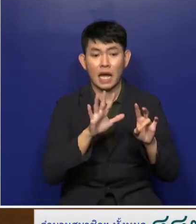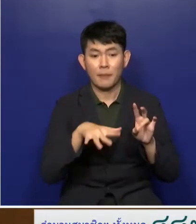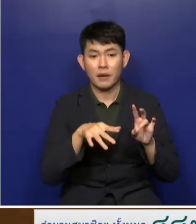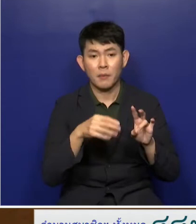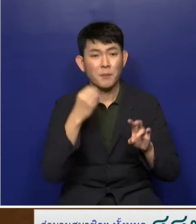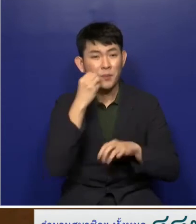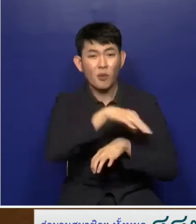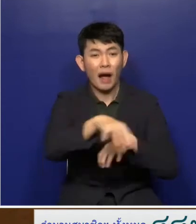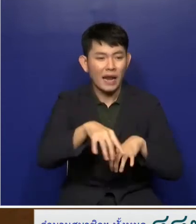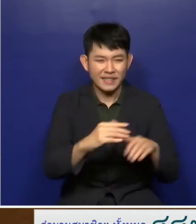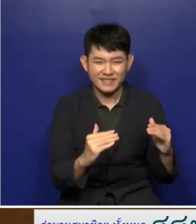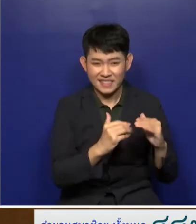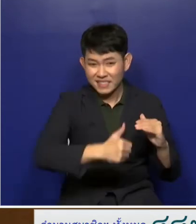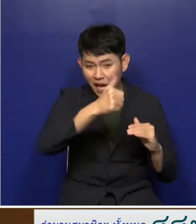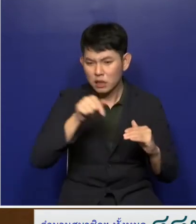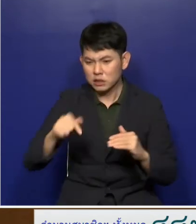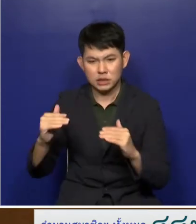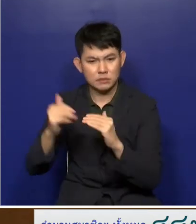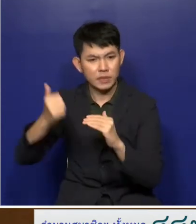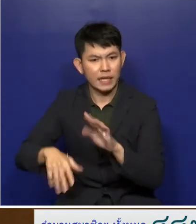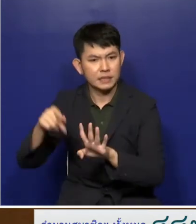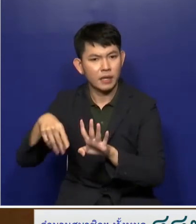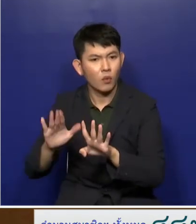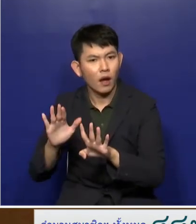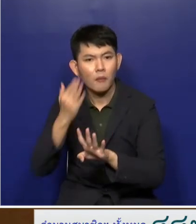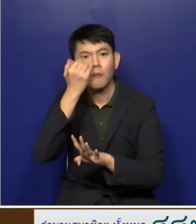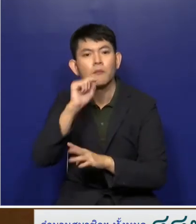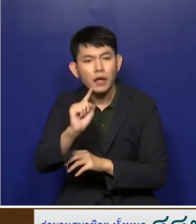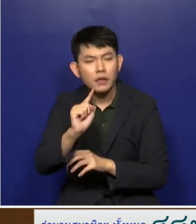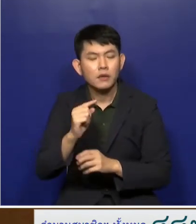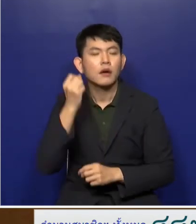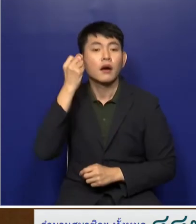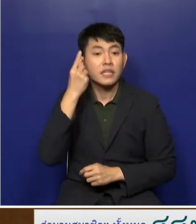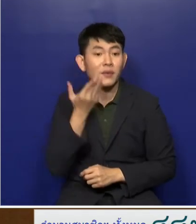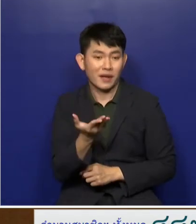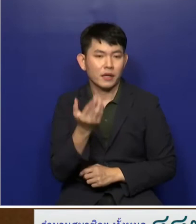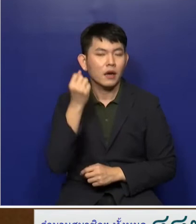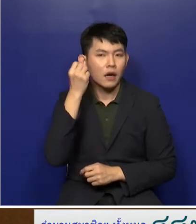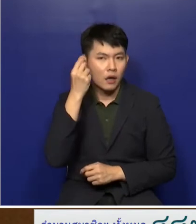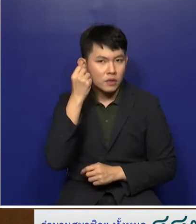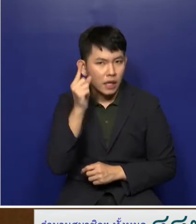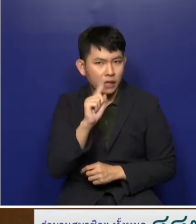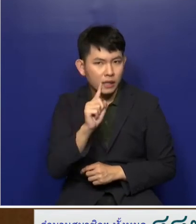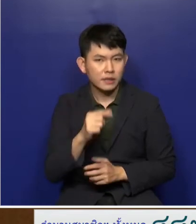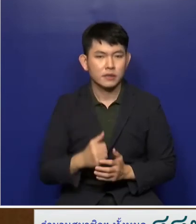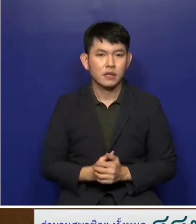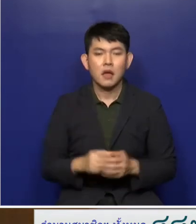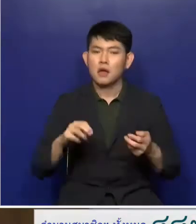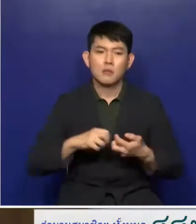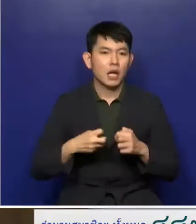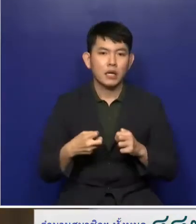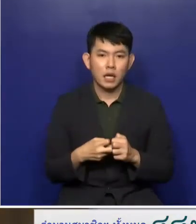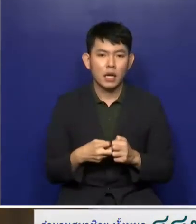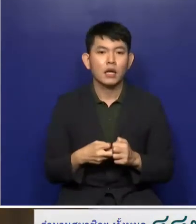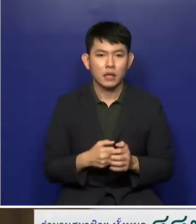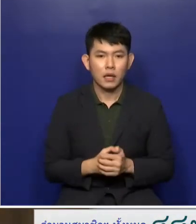ครับท่านจะเข้าใจดีว่าหมู่บ้านนี้นะครับผมคิดว่าท่านเป็นคนเข้าใจคนหนึ่งนะฮะปัญหาที่เกี่ยวข้องจ